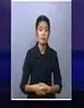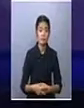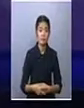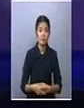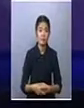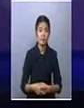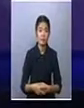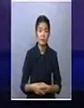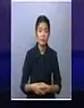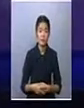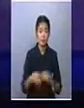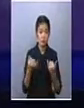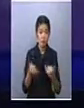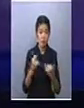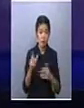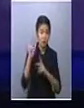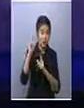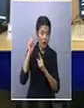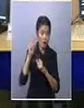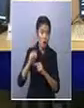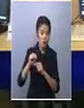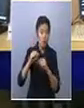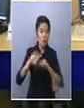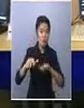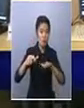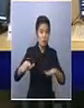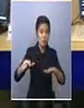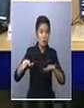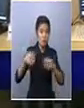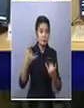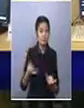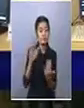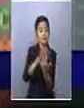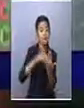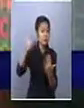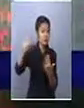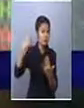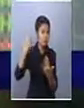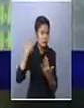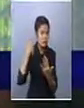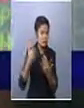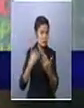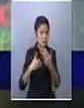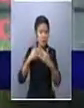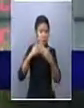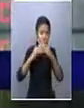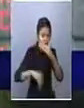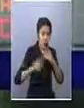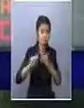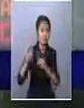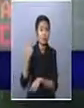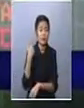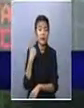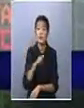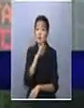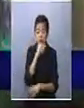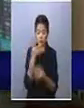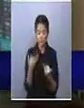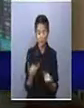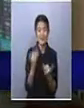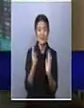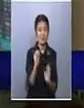เราเห็นว่าข่าวนี้มันได้ถูก price พอสมควรนะครับวันนี้ต่างประเทศอาจจะมีเริ่มดาวเกรดบ้างอะไรบ้างที่เราตามข่าวนะครับเพราะฉะนั้นในฐานะนักลงทุนเนี่ยก็อ